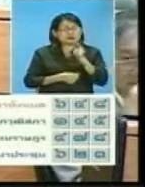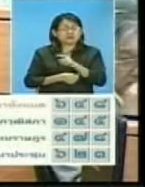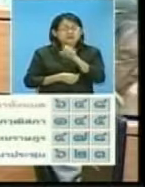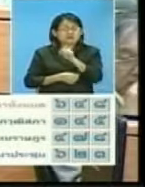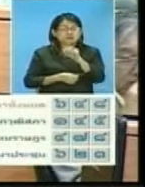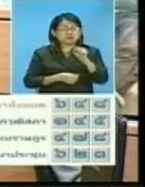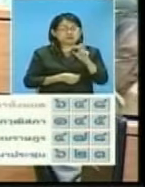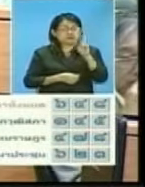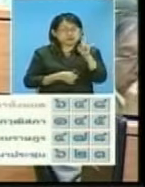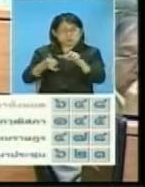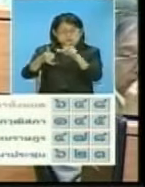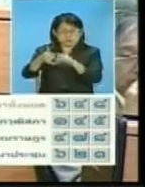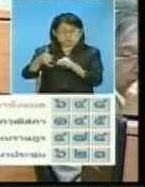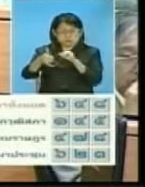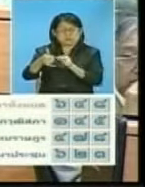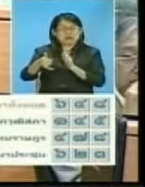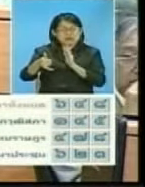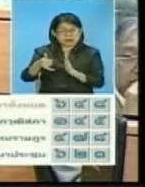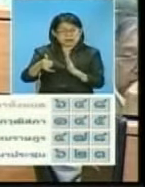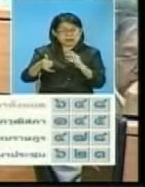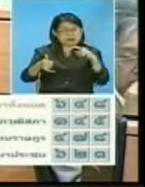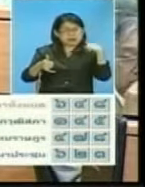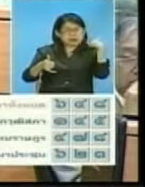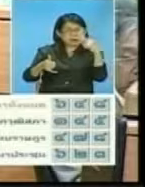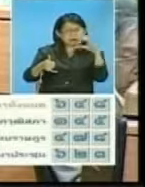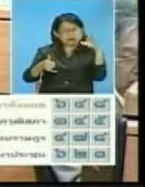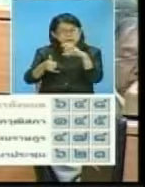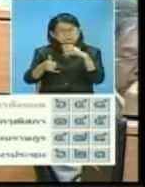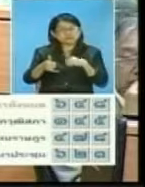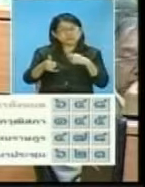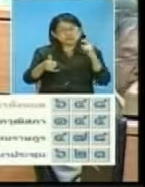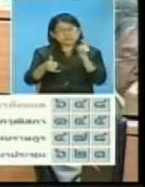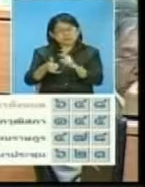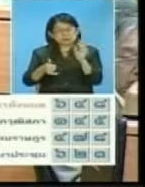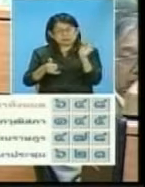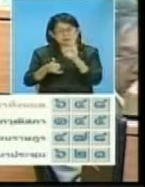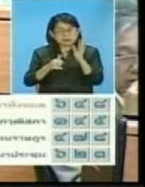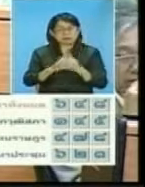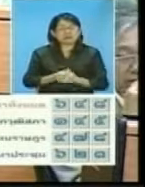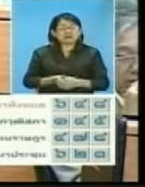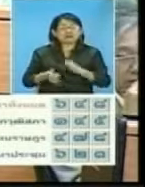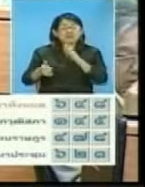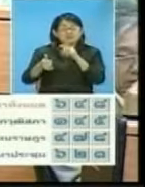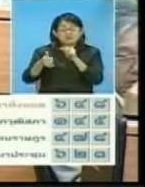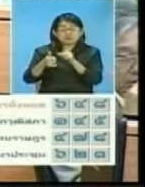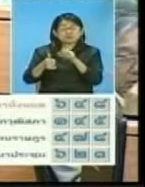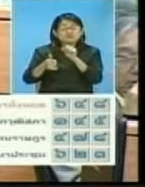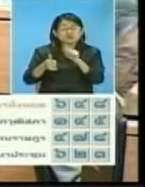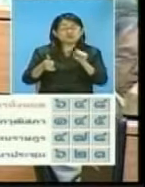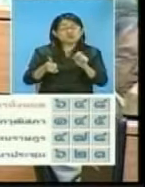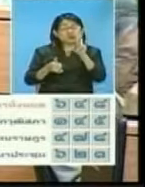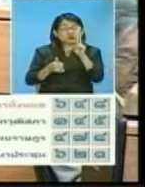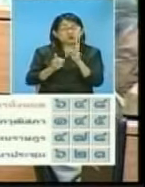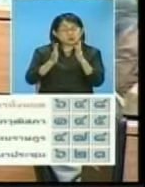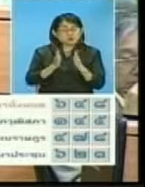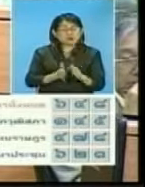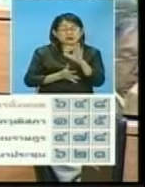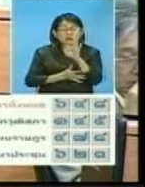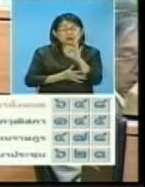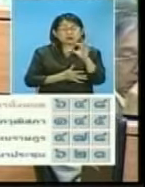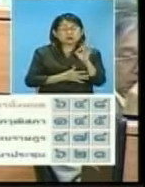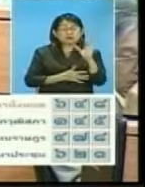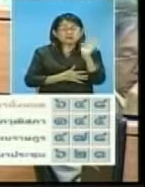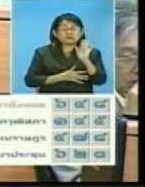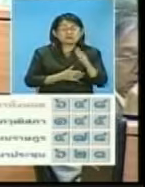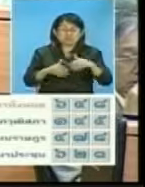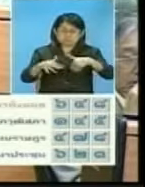อกจากเป็นกลางแล้วไม่ถูกครอบงำเราก็เสียโอกาสนะฮะถ้าเผื่อว่าสสลเนี่ยเราไม่ใช่99คนนะก็จะทำให้เ